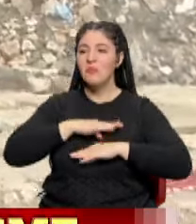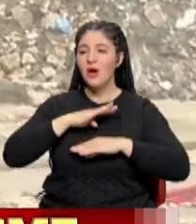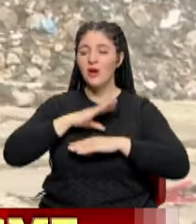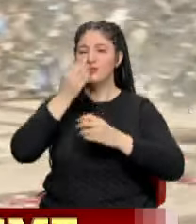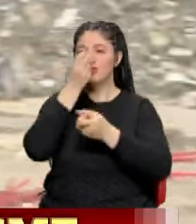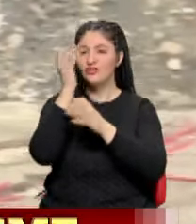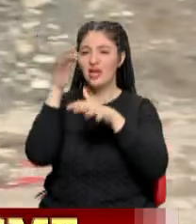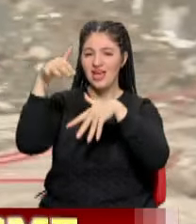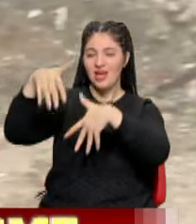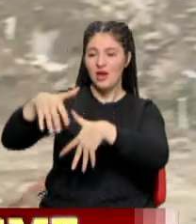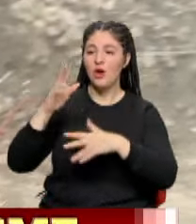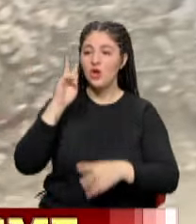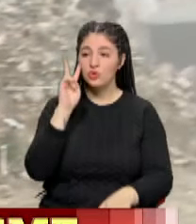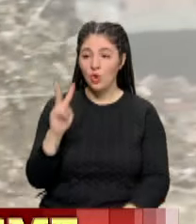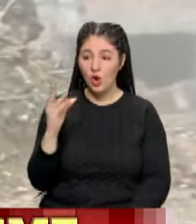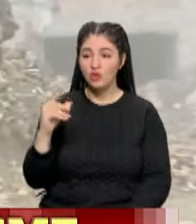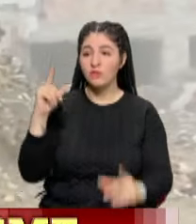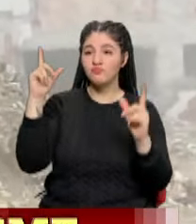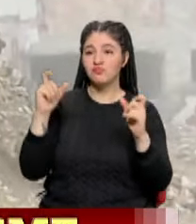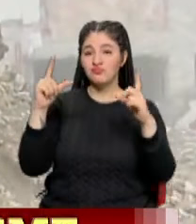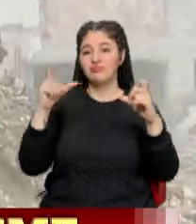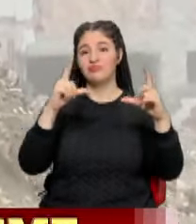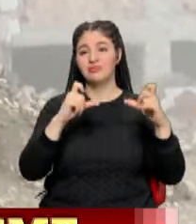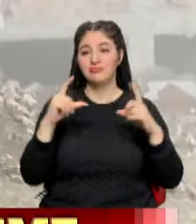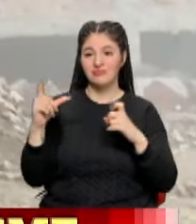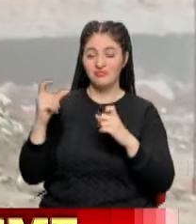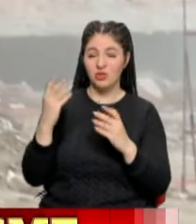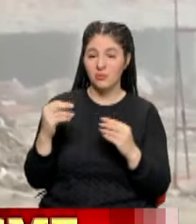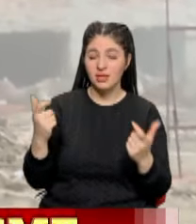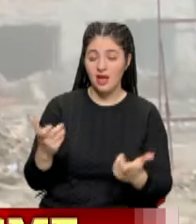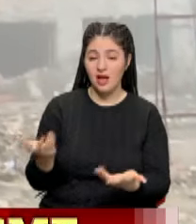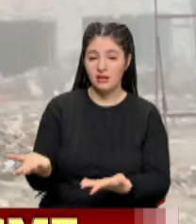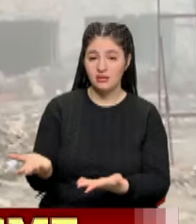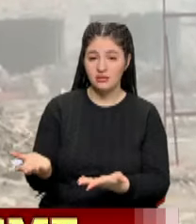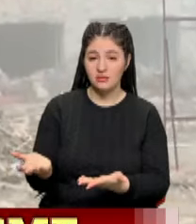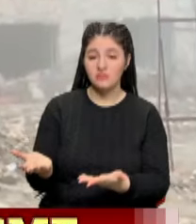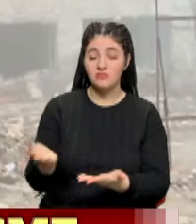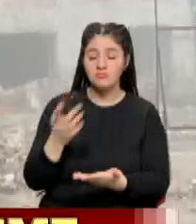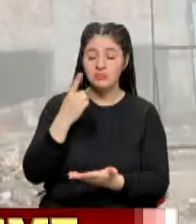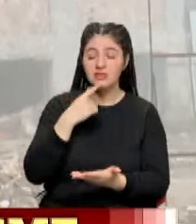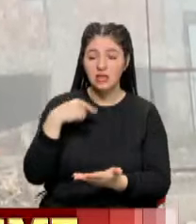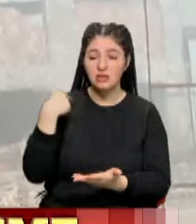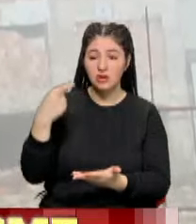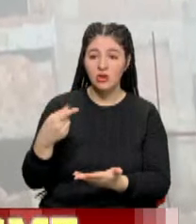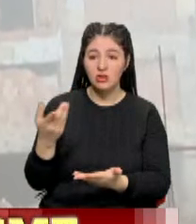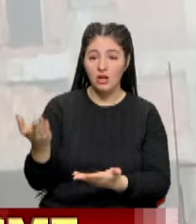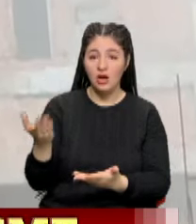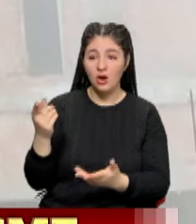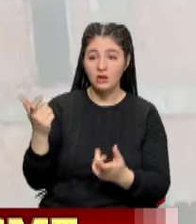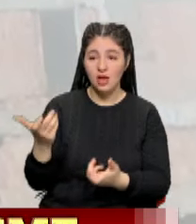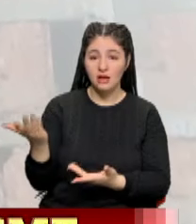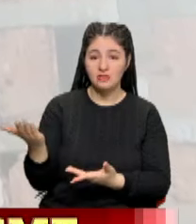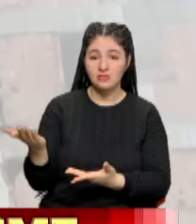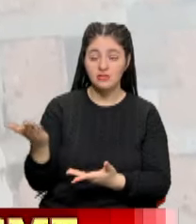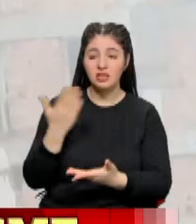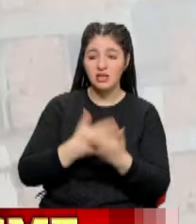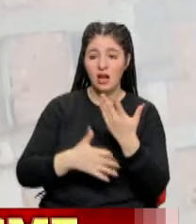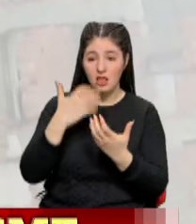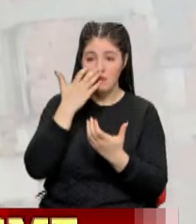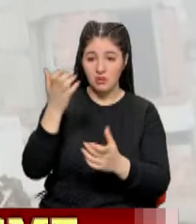sarkan çiçeklerini de gördüğü, fotoğraflar çektirdiği bir yerdi. Bir sene sonra o yer,